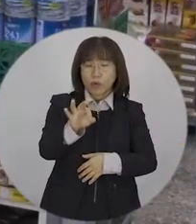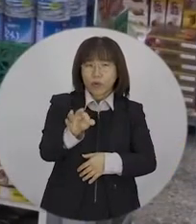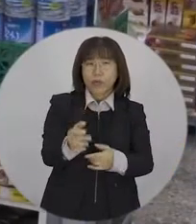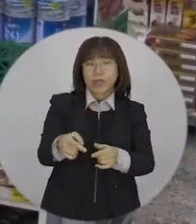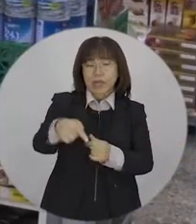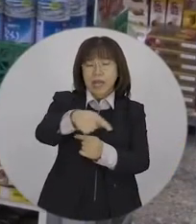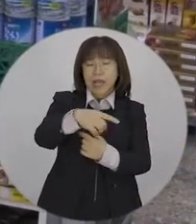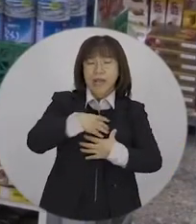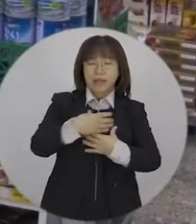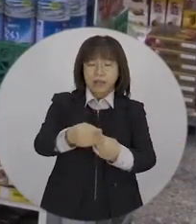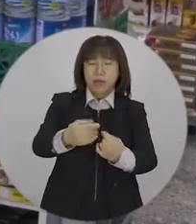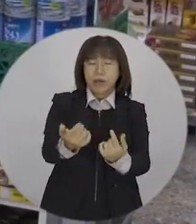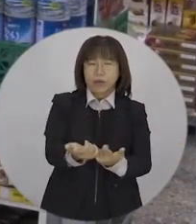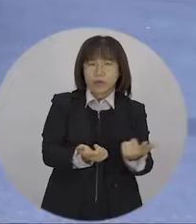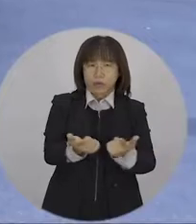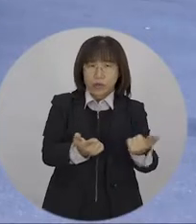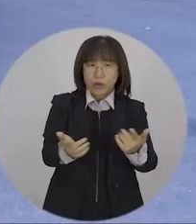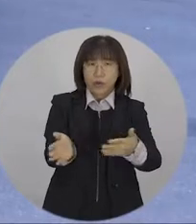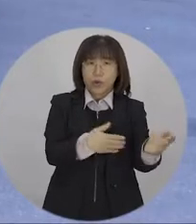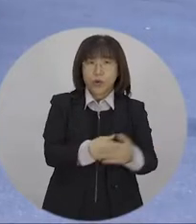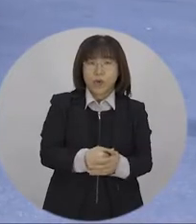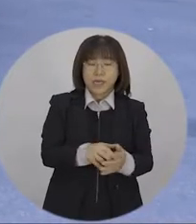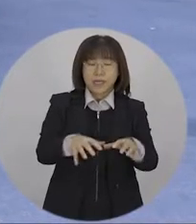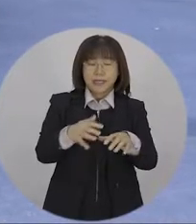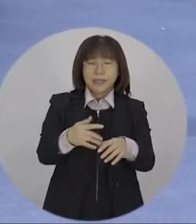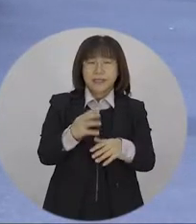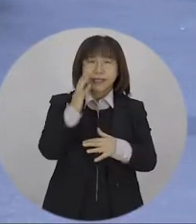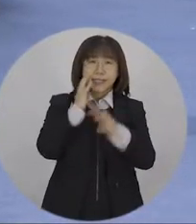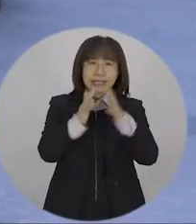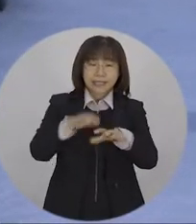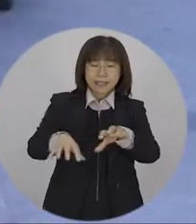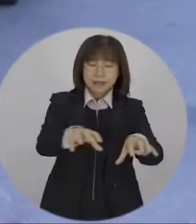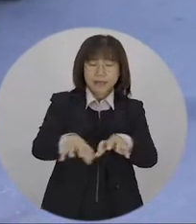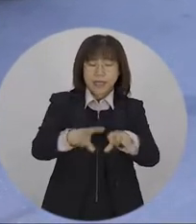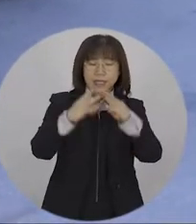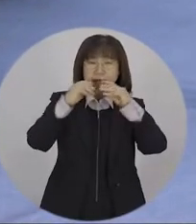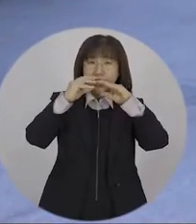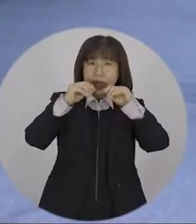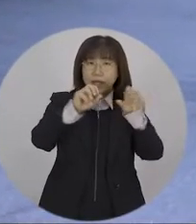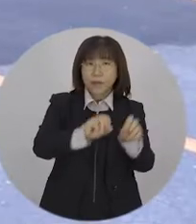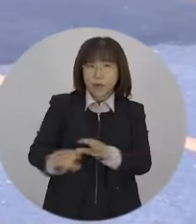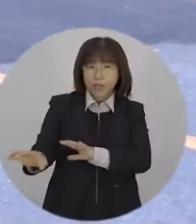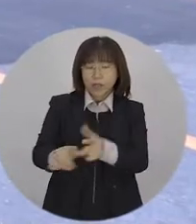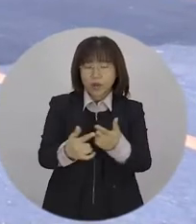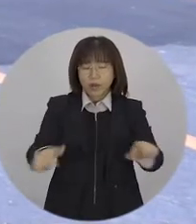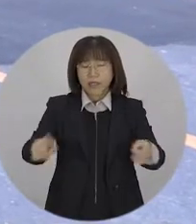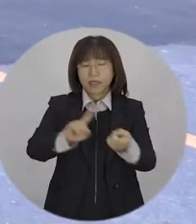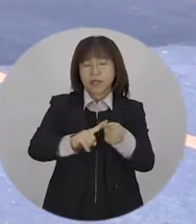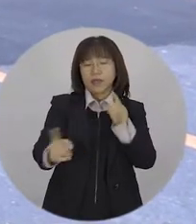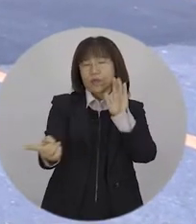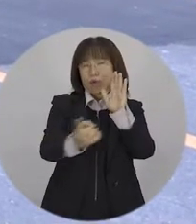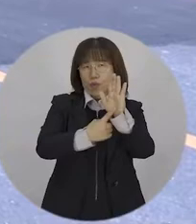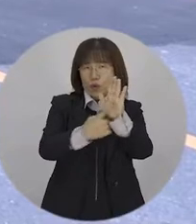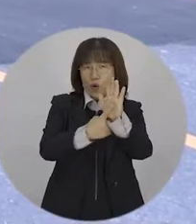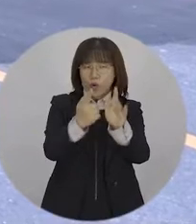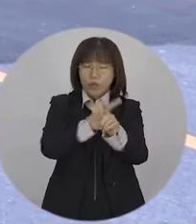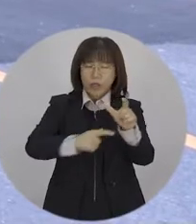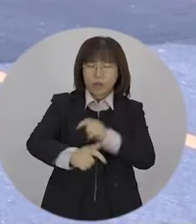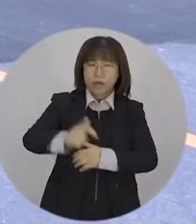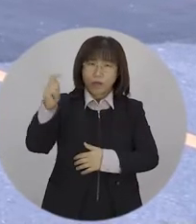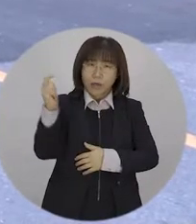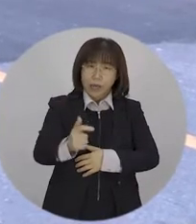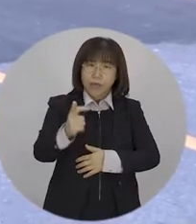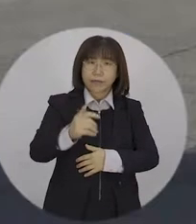또 김장 쓰레기와 같은 쓰레기 배출 방법 등 주민생활과 밀접한 상황에 대한 홍보도 강화해